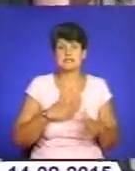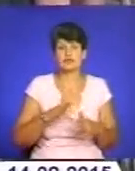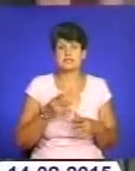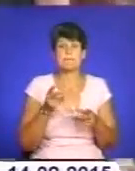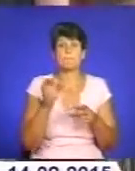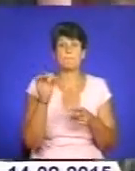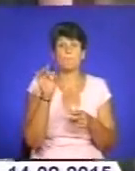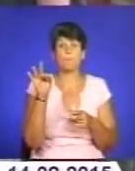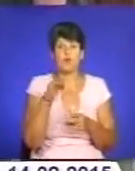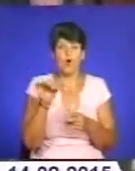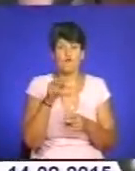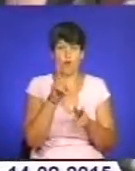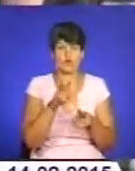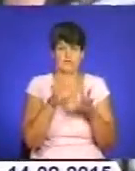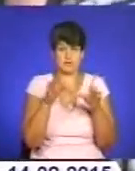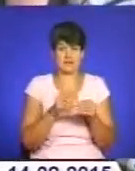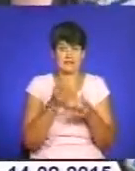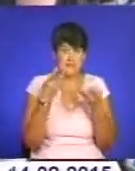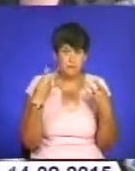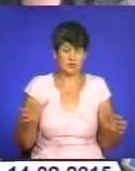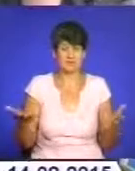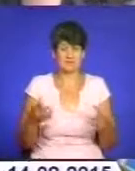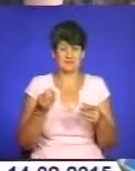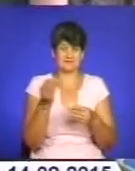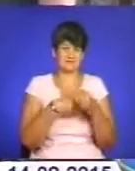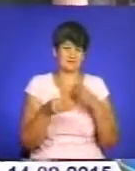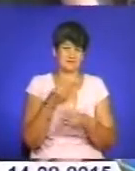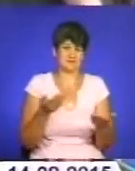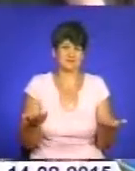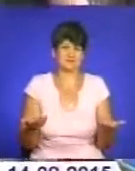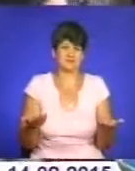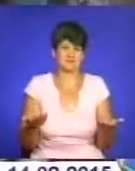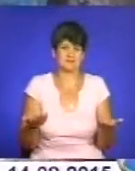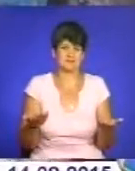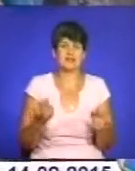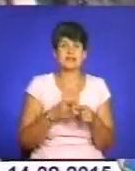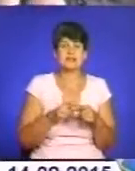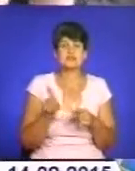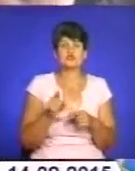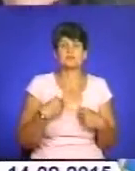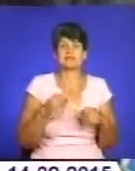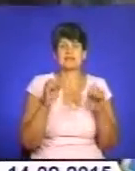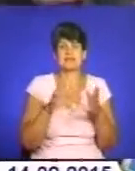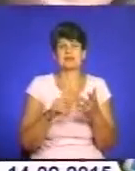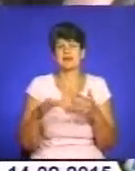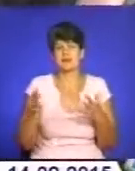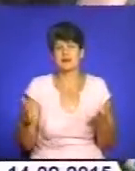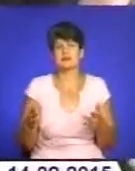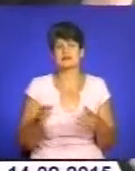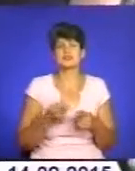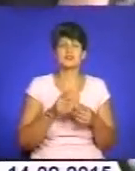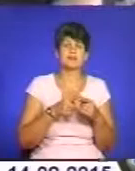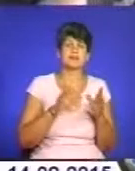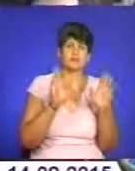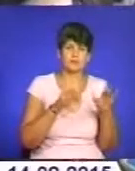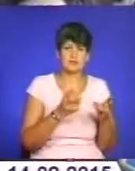профогляд взагалі. Він не потрібен, це є фікція. І оце, що ми здаємо, ці аналізи, це ще півбіди,